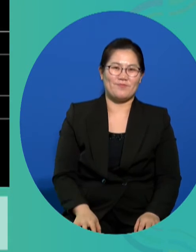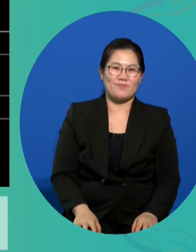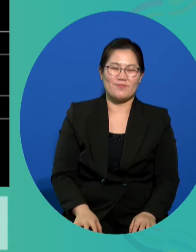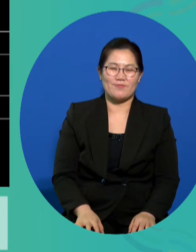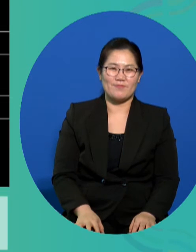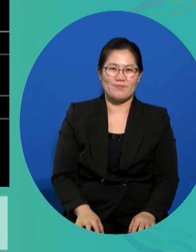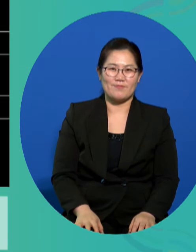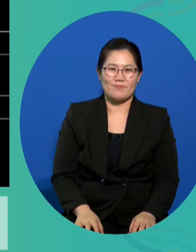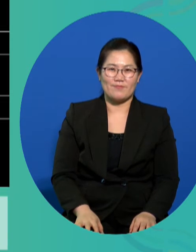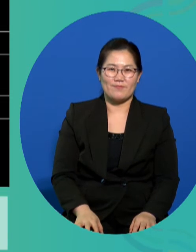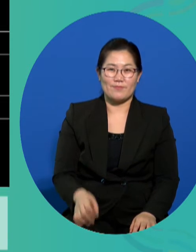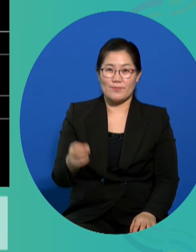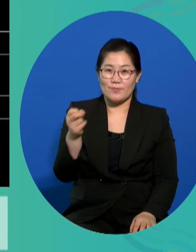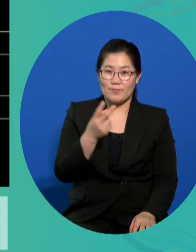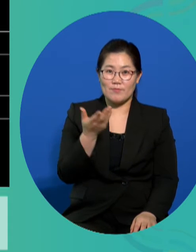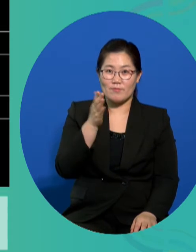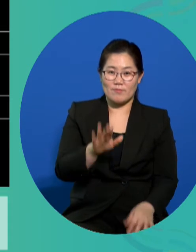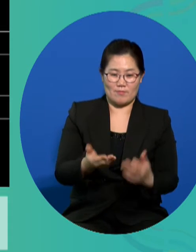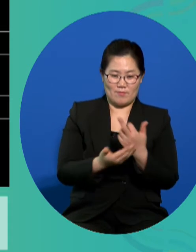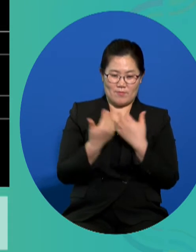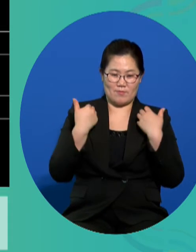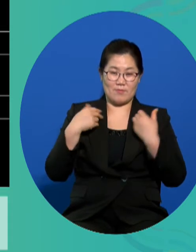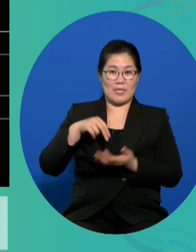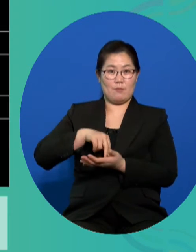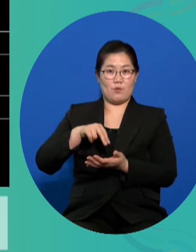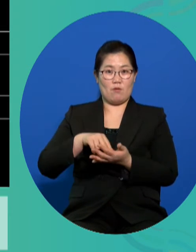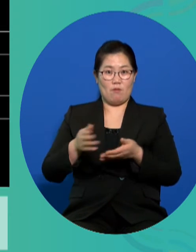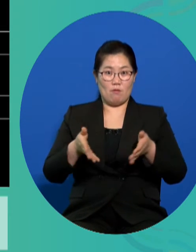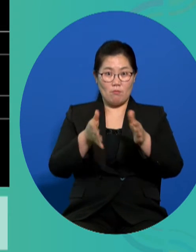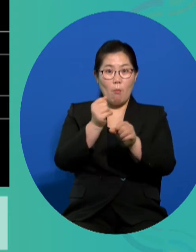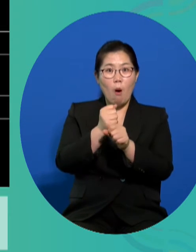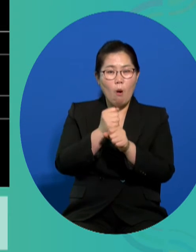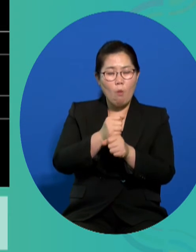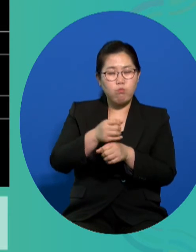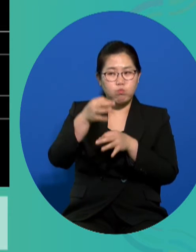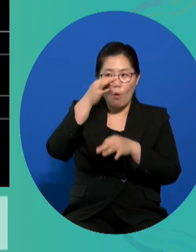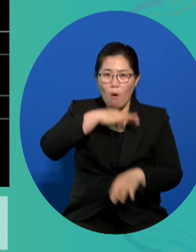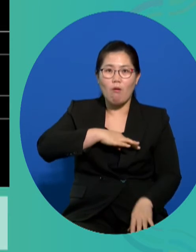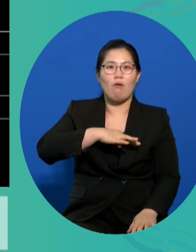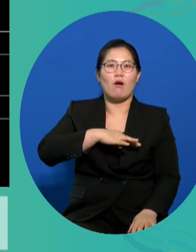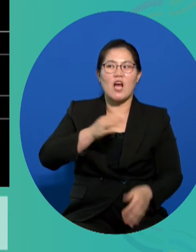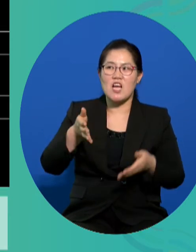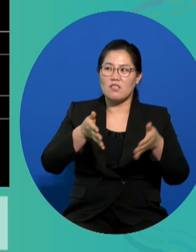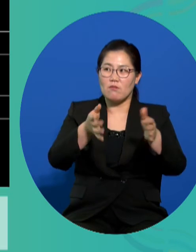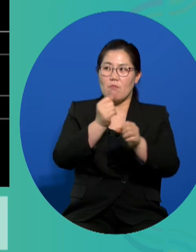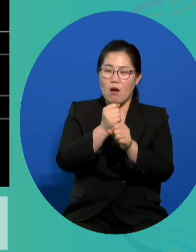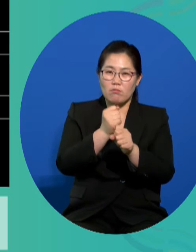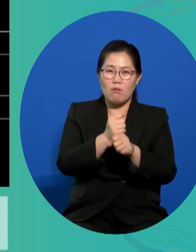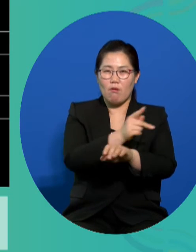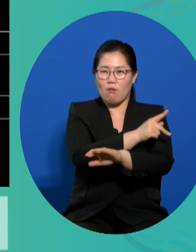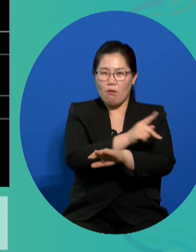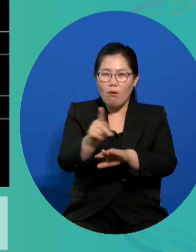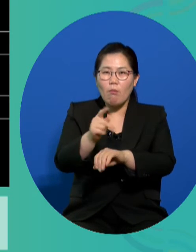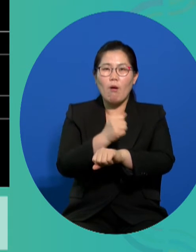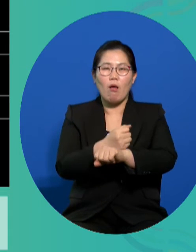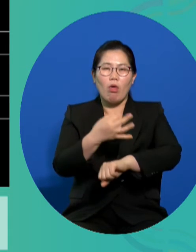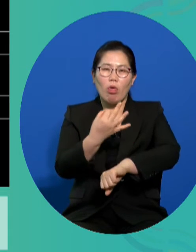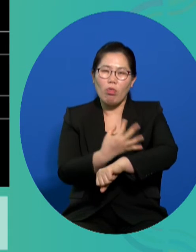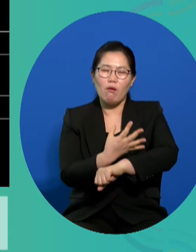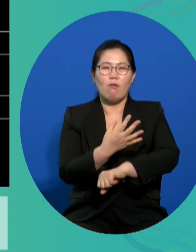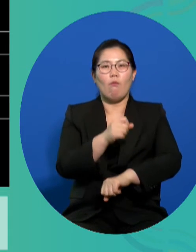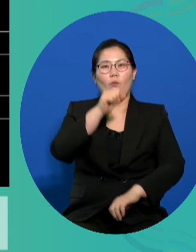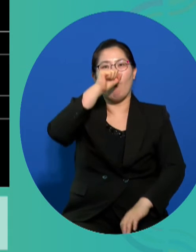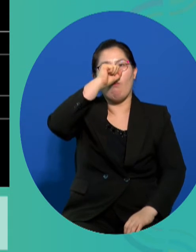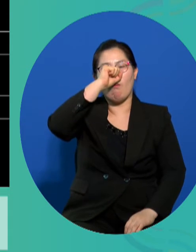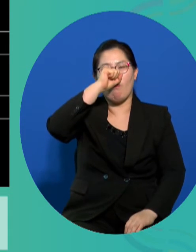뭐 이제 특히 강원도 입장에서는 상당히 저는 긍정적으로 봅니다. 인프라를 투입했고 KTX도 강릉까지 쭉